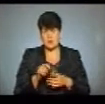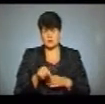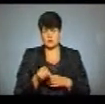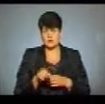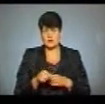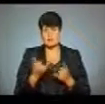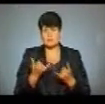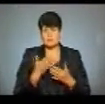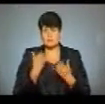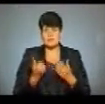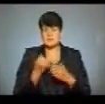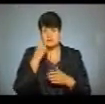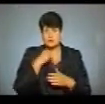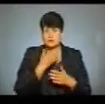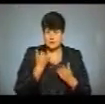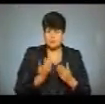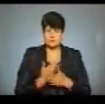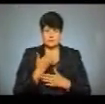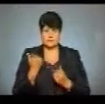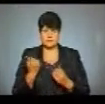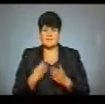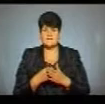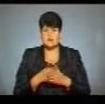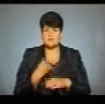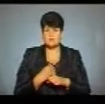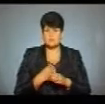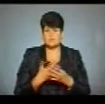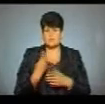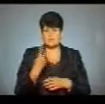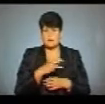старого, ні нового, на жаль. Вартість робіт з реконструкції школи – близько